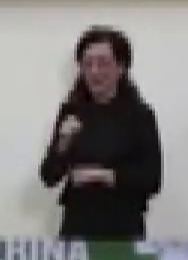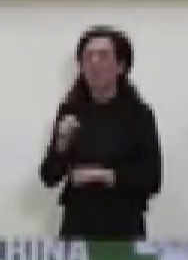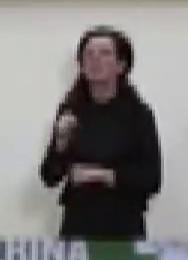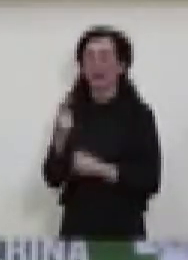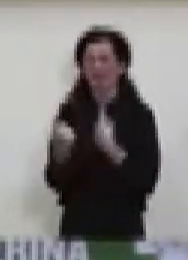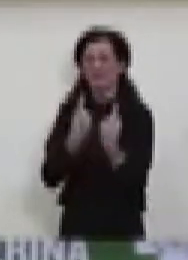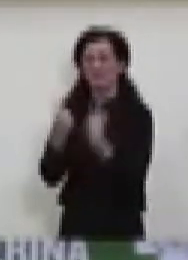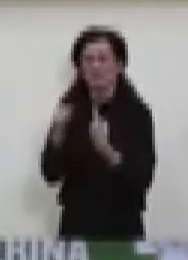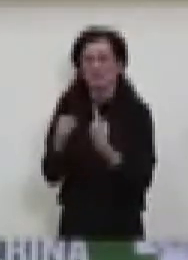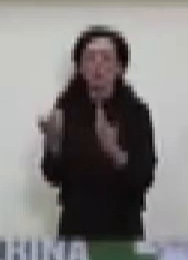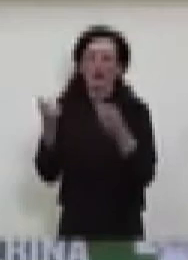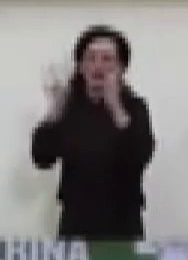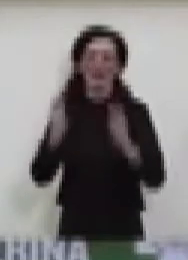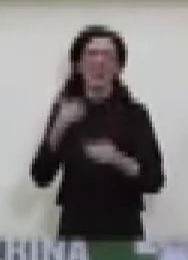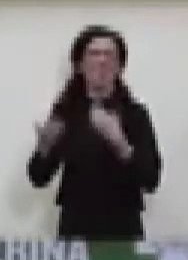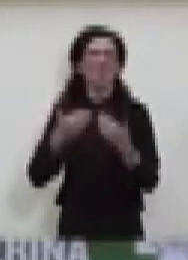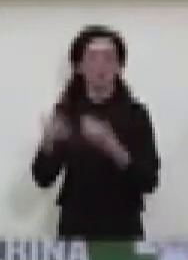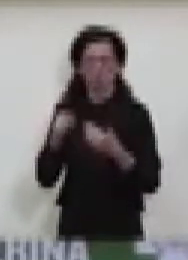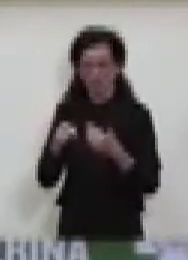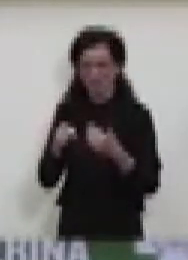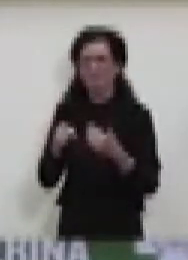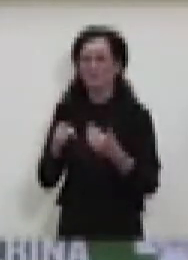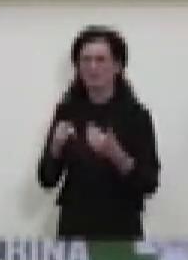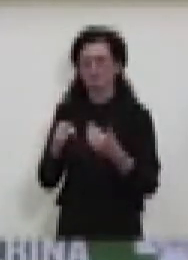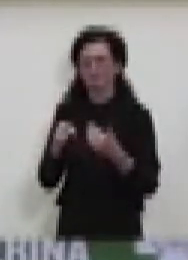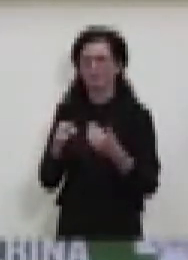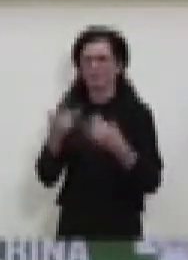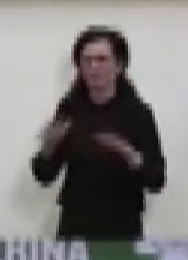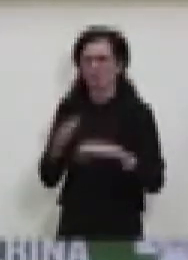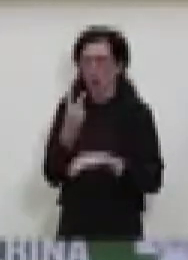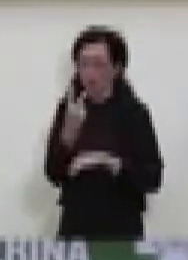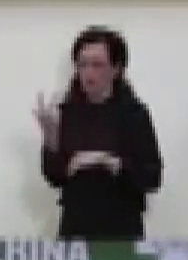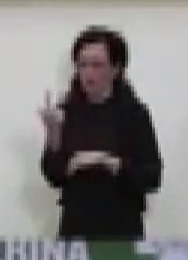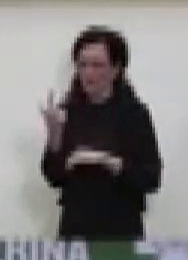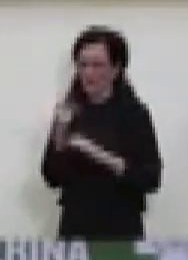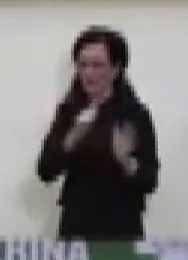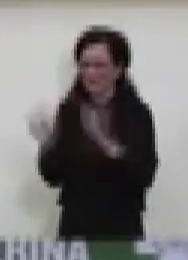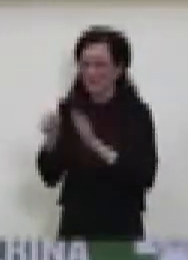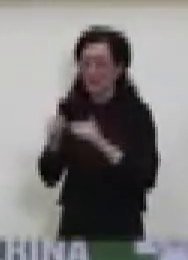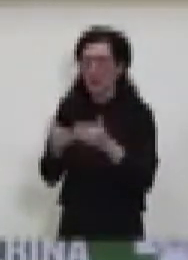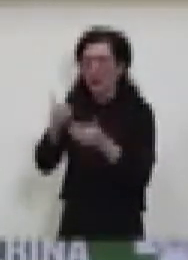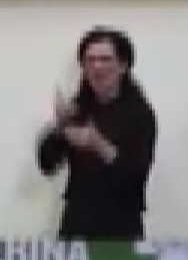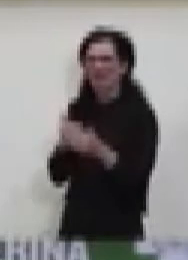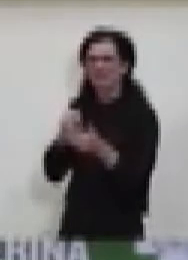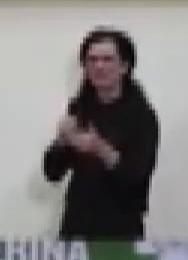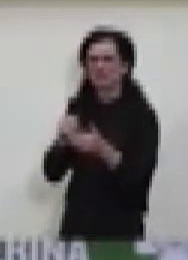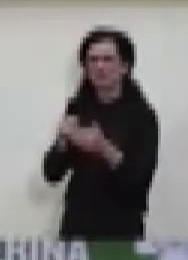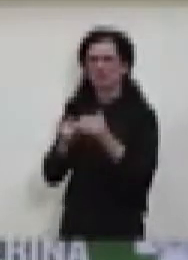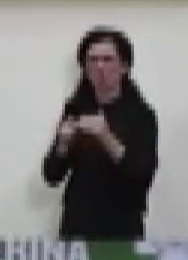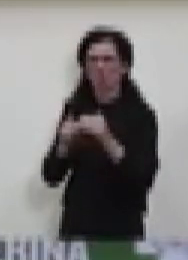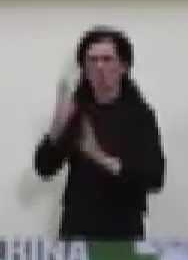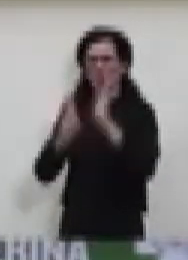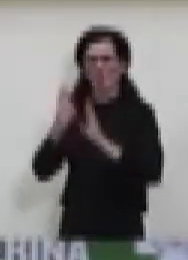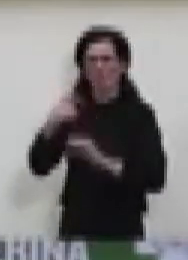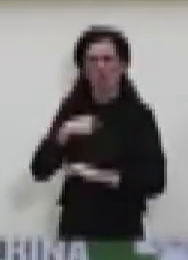emergenza diciamo con un paio di settimane due tre settimane d'anticipo rispetto rispetto a noi quindi